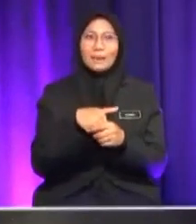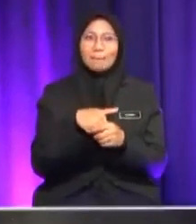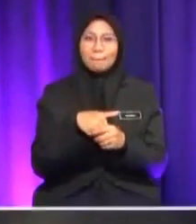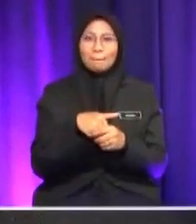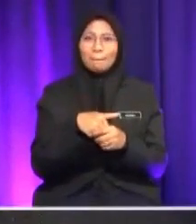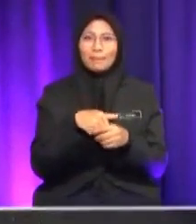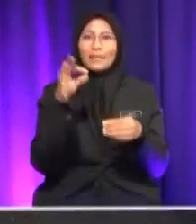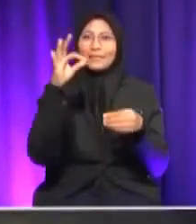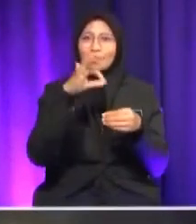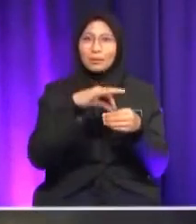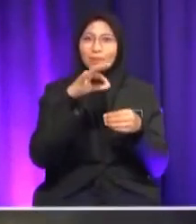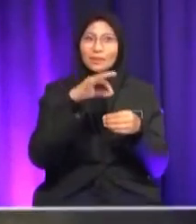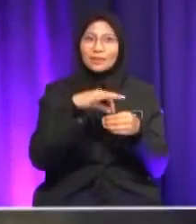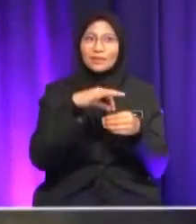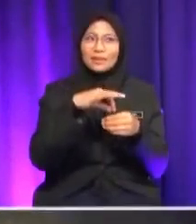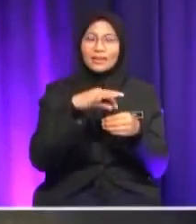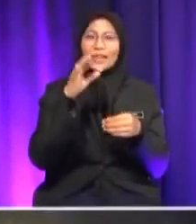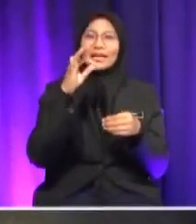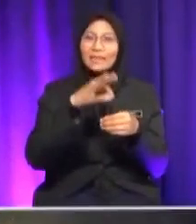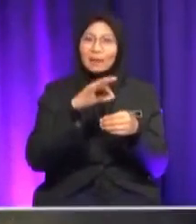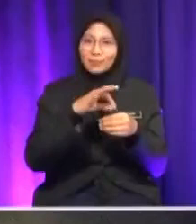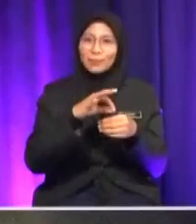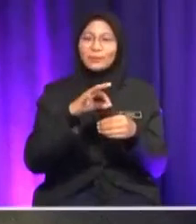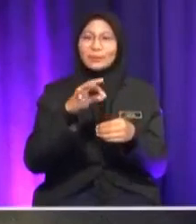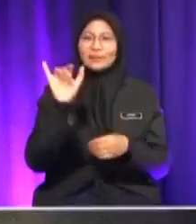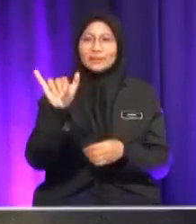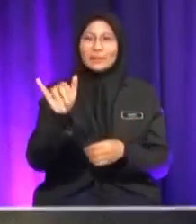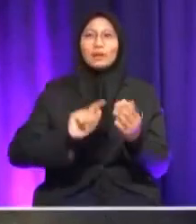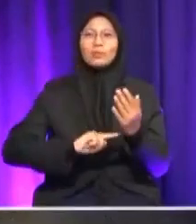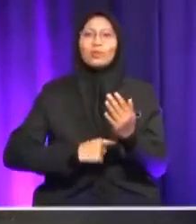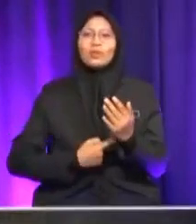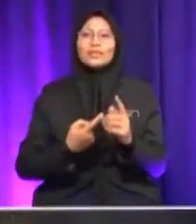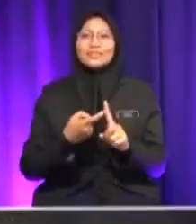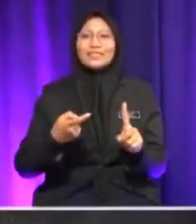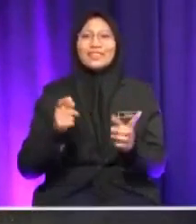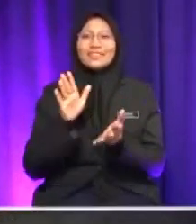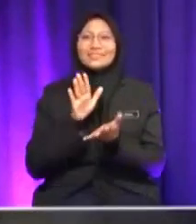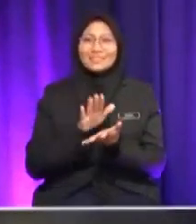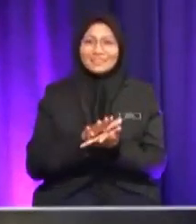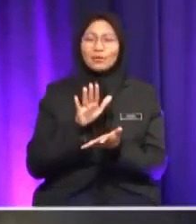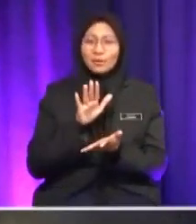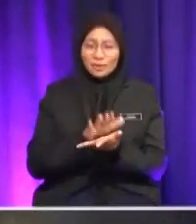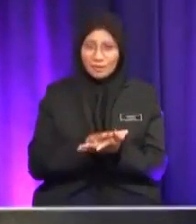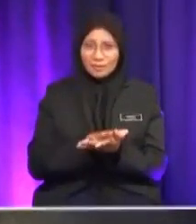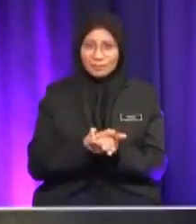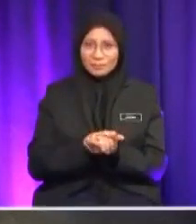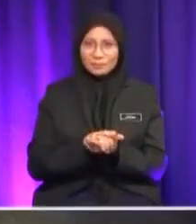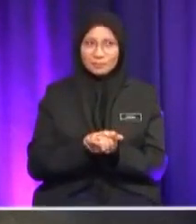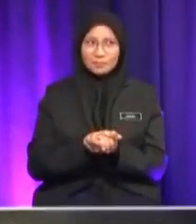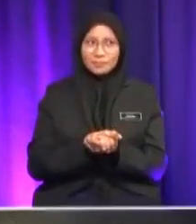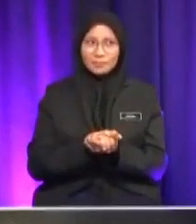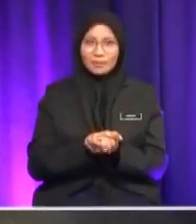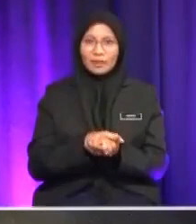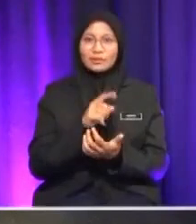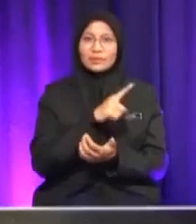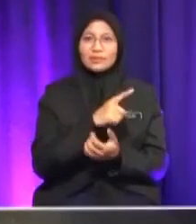Amalan menabung bermula dari sekolah. Itu dia. Jadi, kita dah dengar apa apa atau bagaimana Pritika